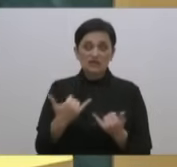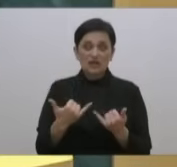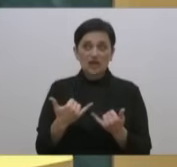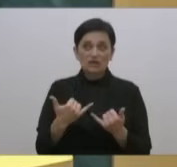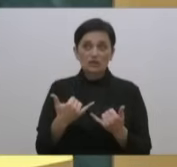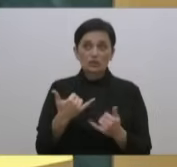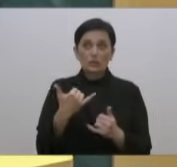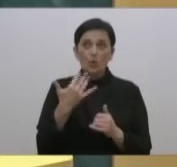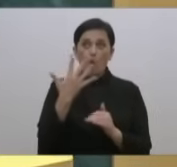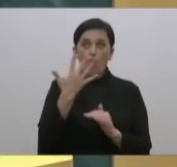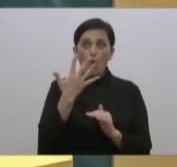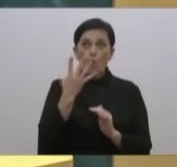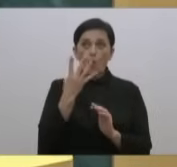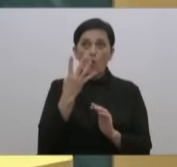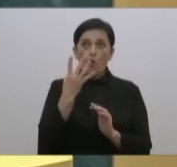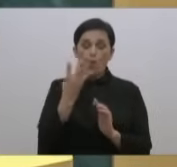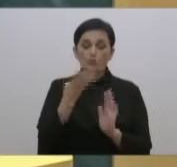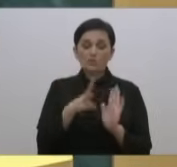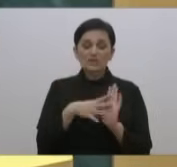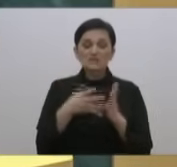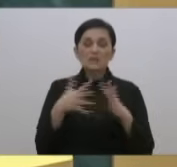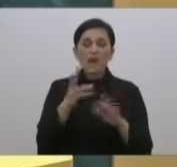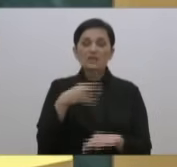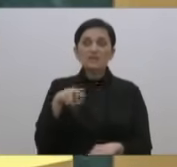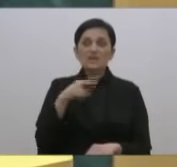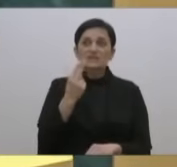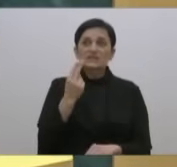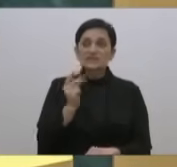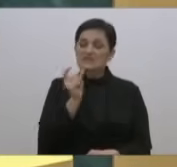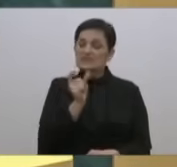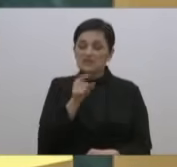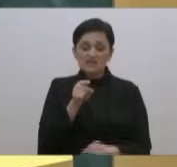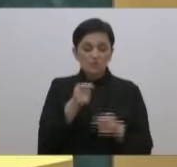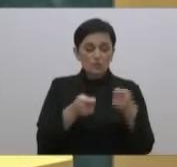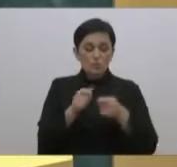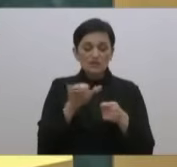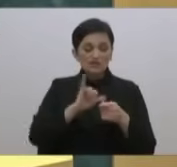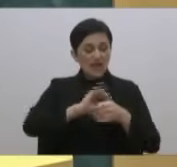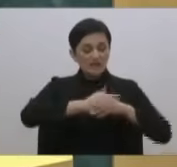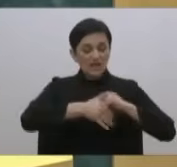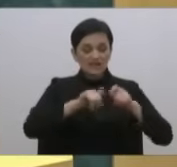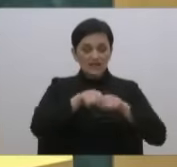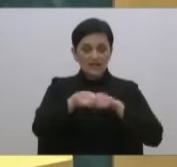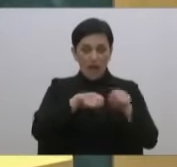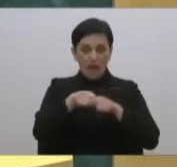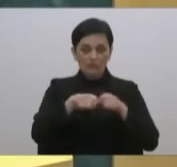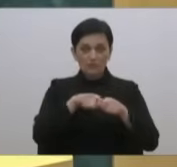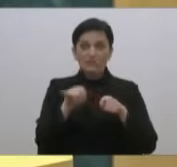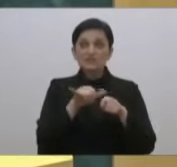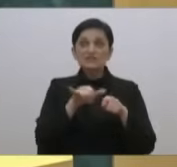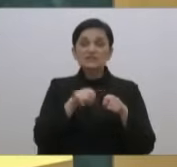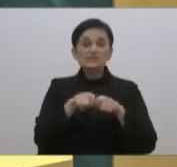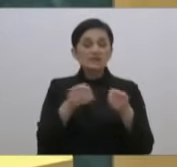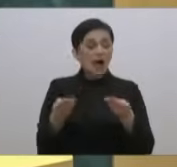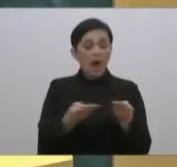დღეს 59-ზე მეტი მილიარდებში. რა უყოთ ახლა ამ ციფრებს? როგორ ვიმანიპულოთ? სად დავმალოთ? სად დავხიოთ?